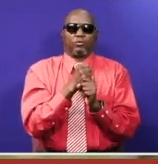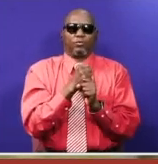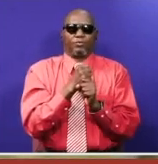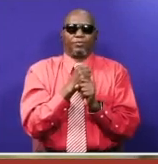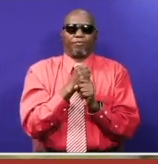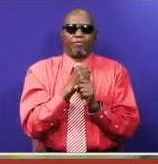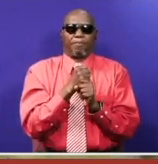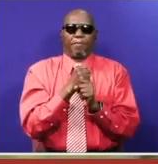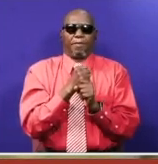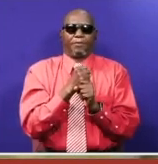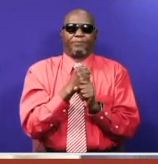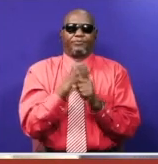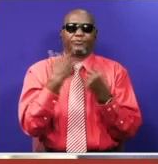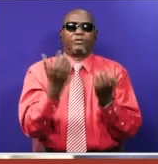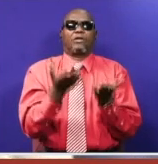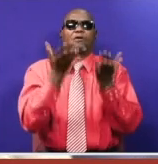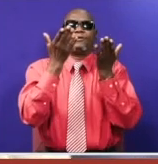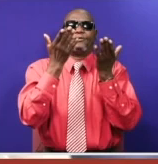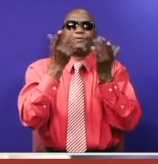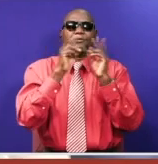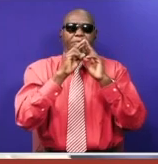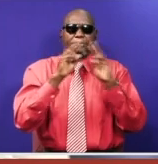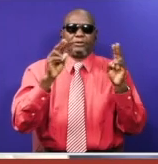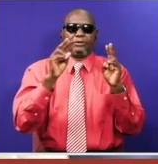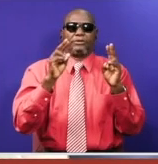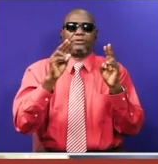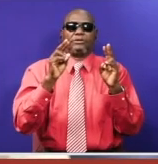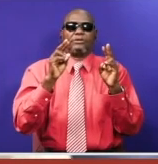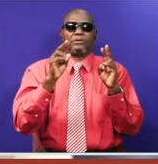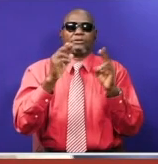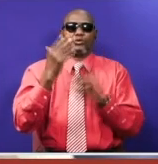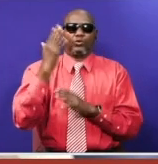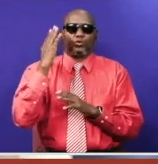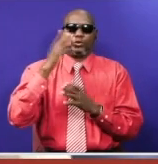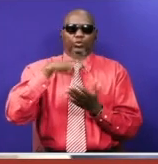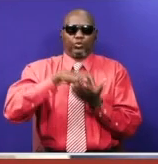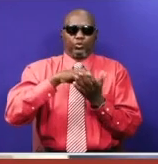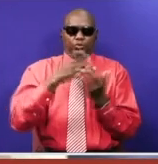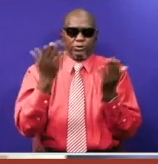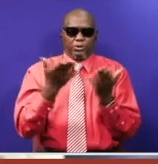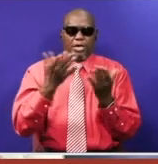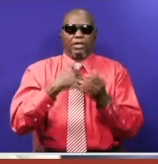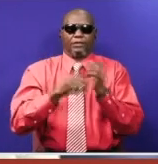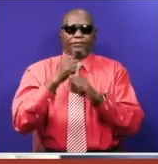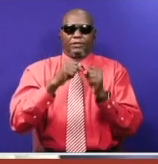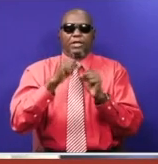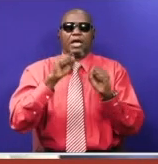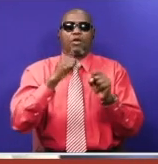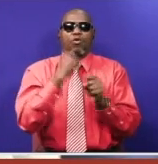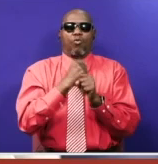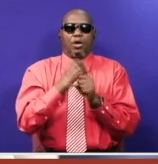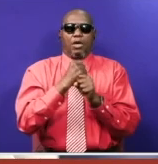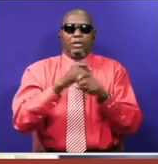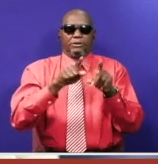can enhance the peace and security situation here, the activities, so that we can also work